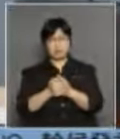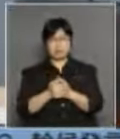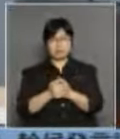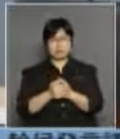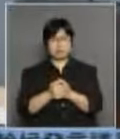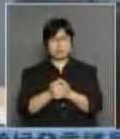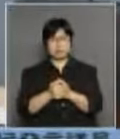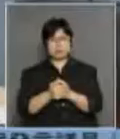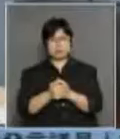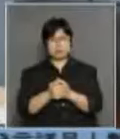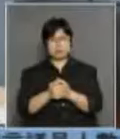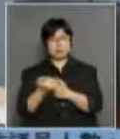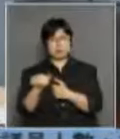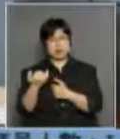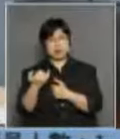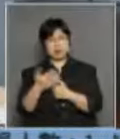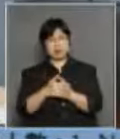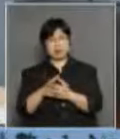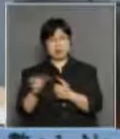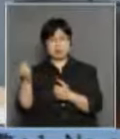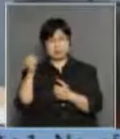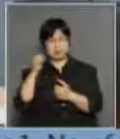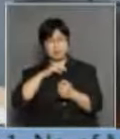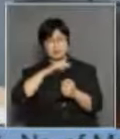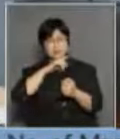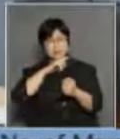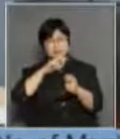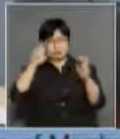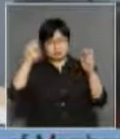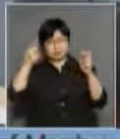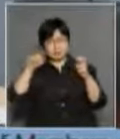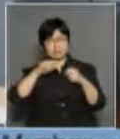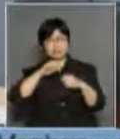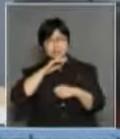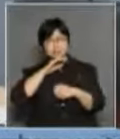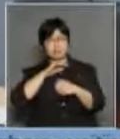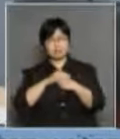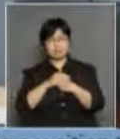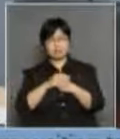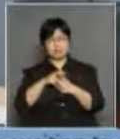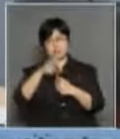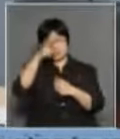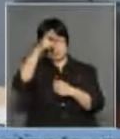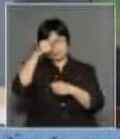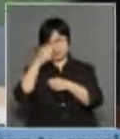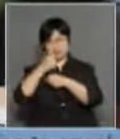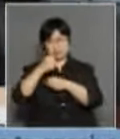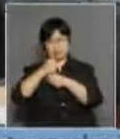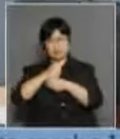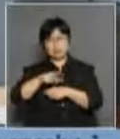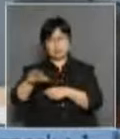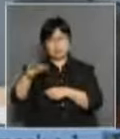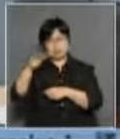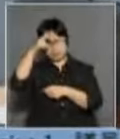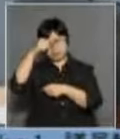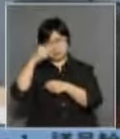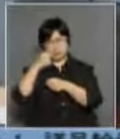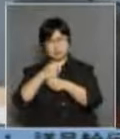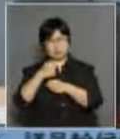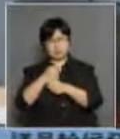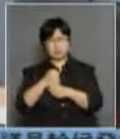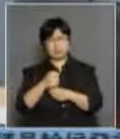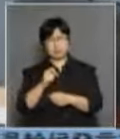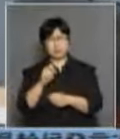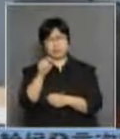是咪？佢話我哋偽命題，話我哋係叫政府做嘢，就算政府做都唔